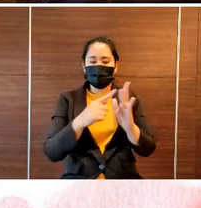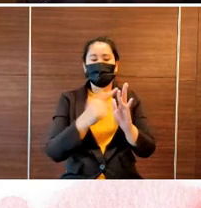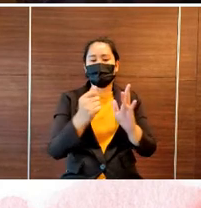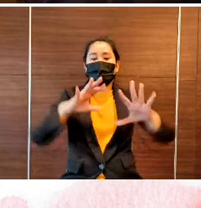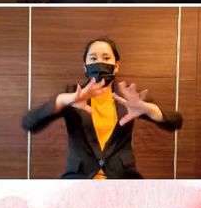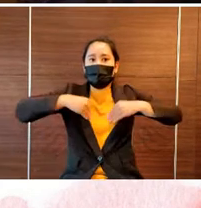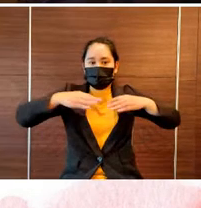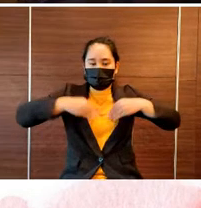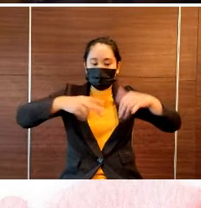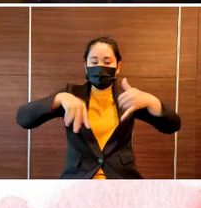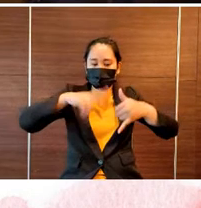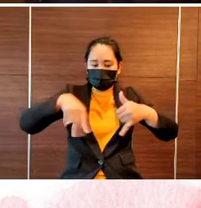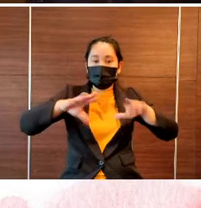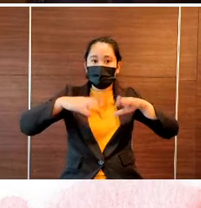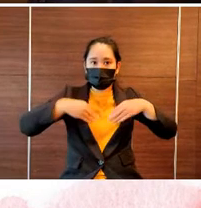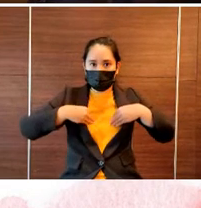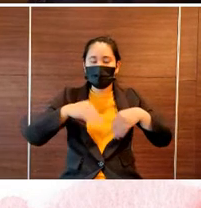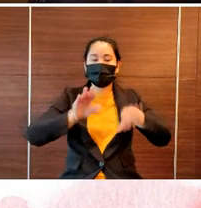ครับนะ